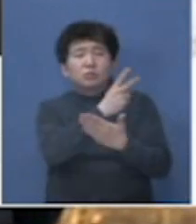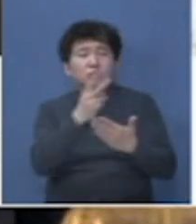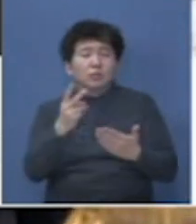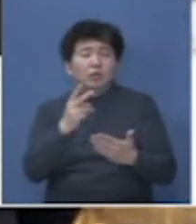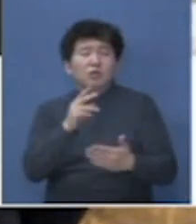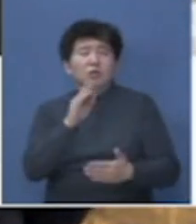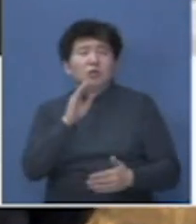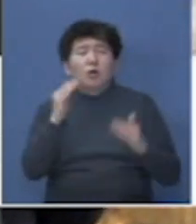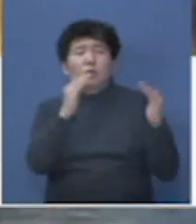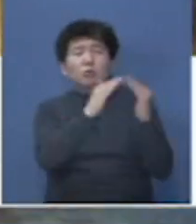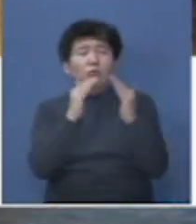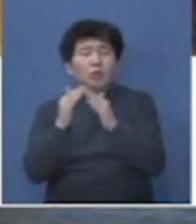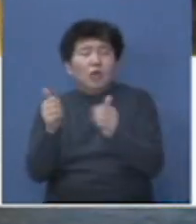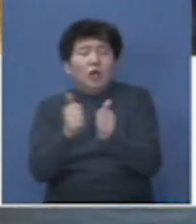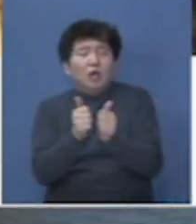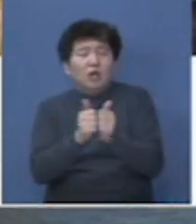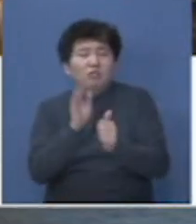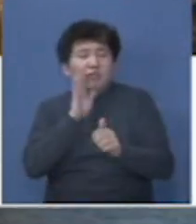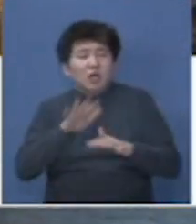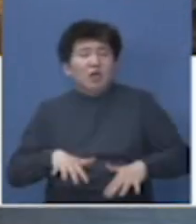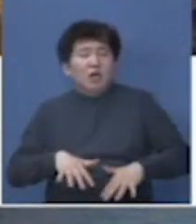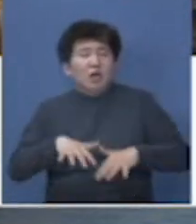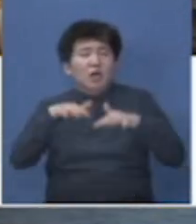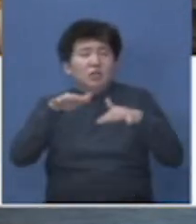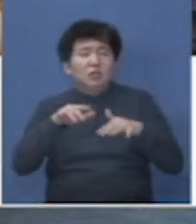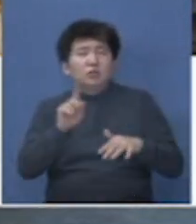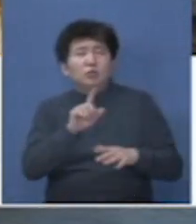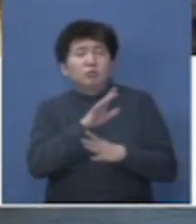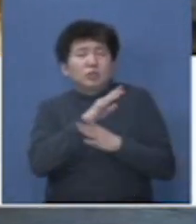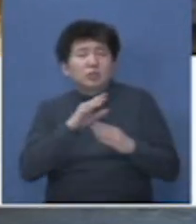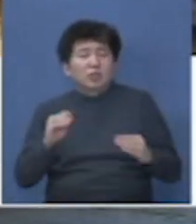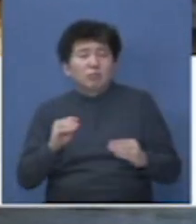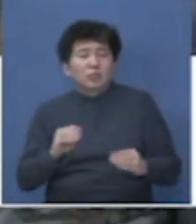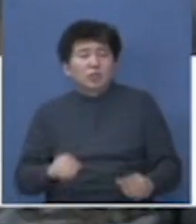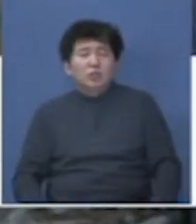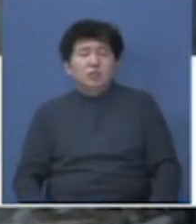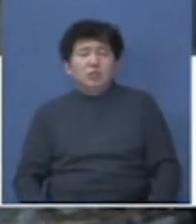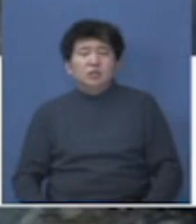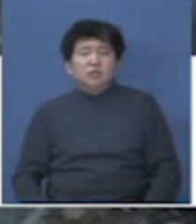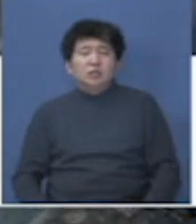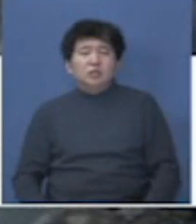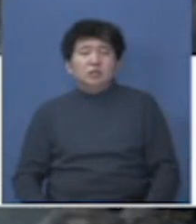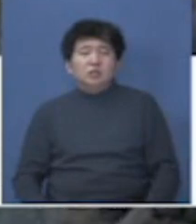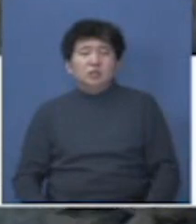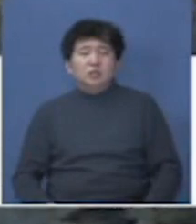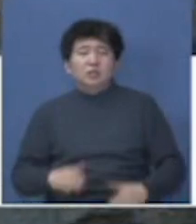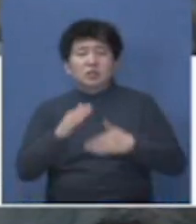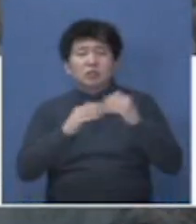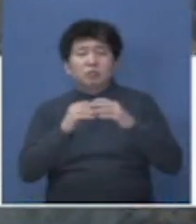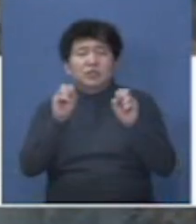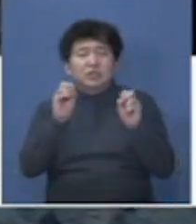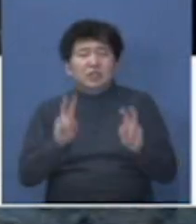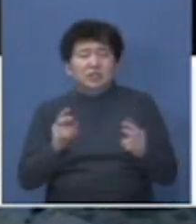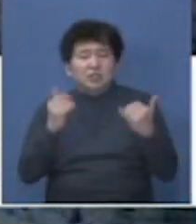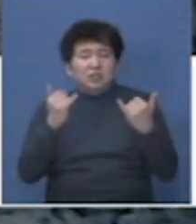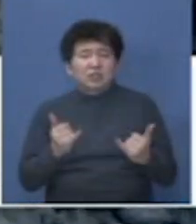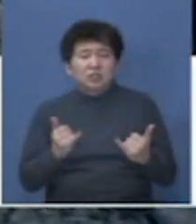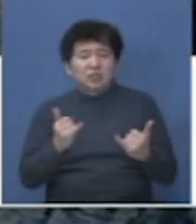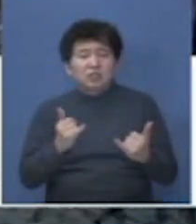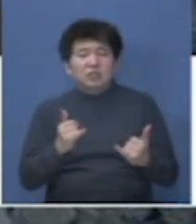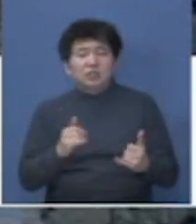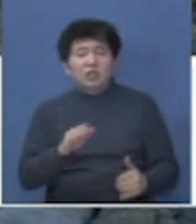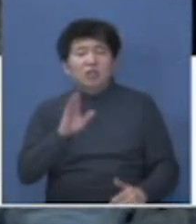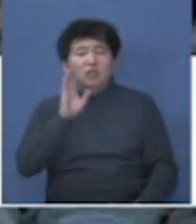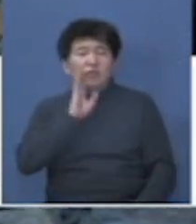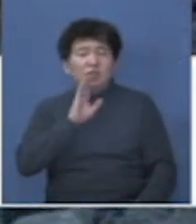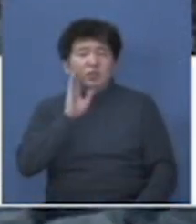орналасқандықтан су алу қаупі басым. Егер су деңгейі көтерілсе, халық біраз әбігерге түсетін анық. Сондықтан мамандар қазіргі таңда жағалауды бекіту